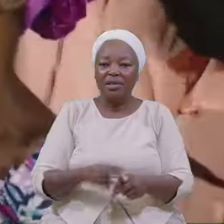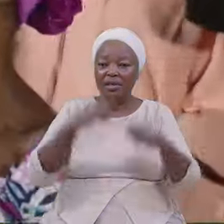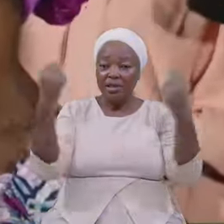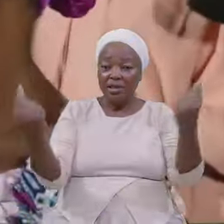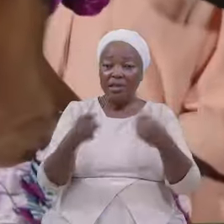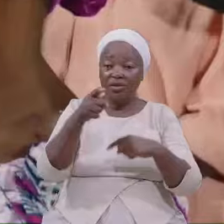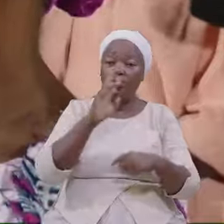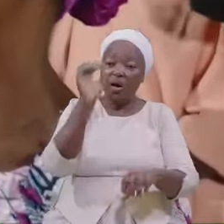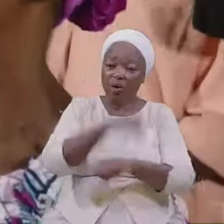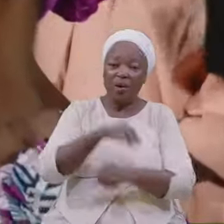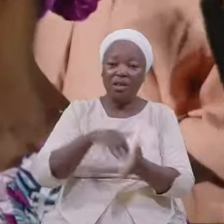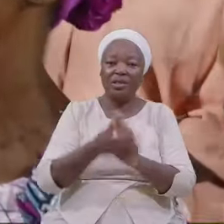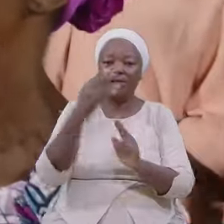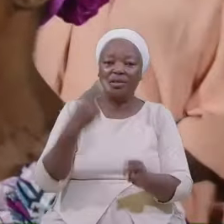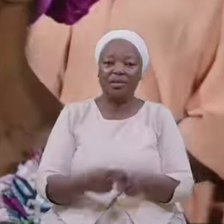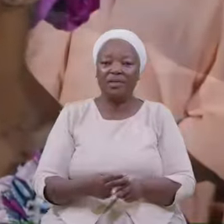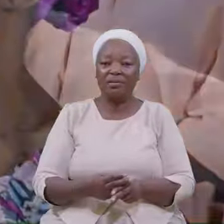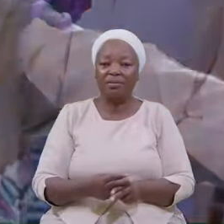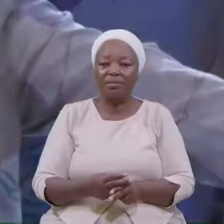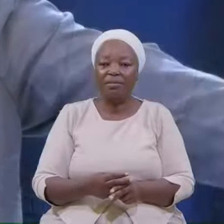Sin, you have conquered. Vous avez vaincu le péché.